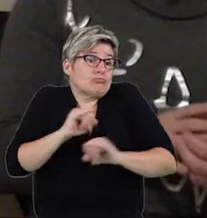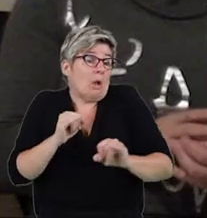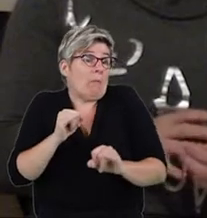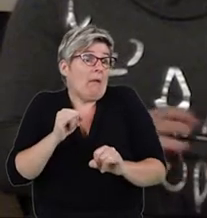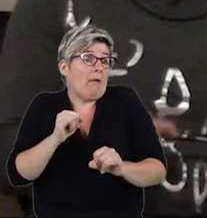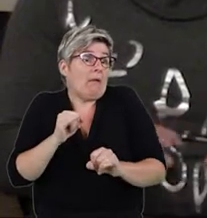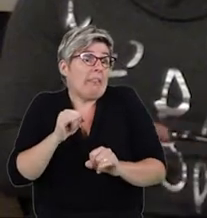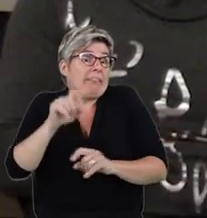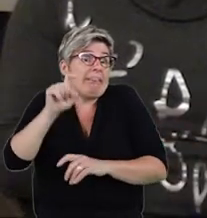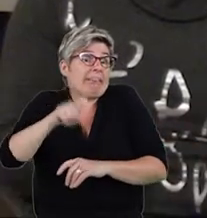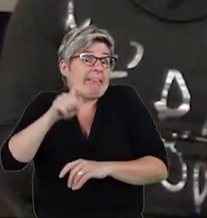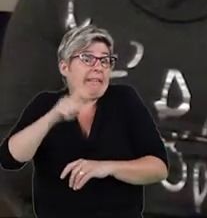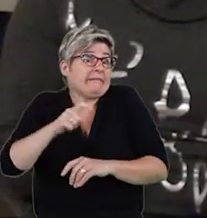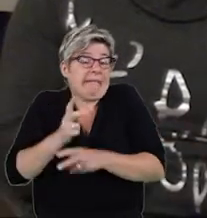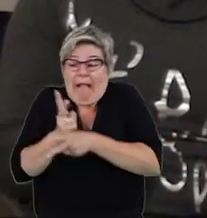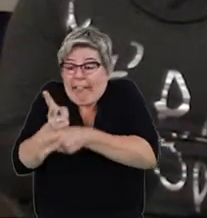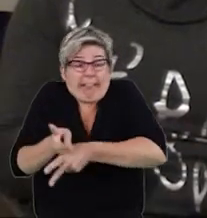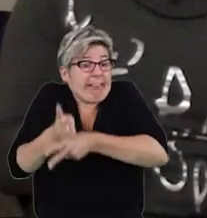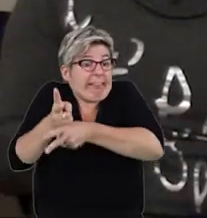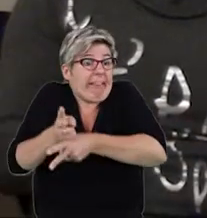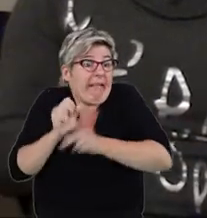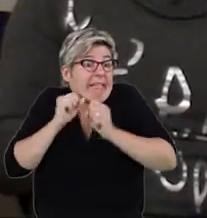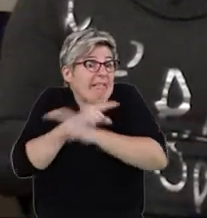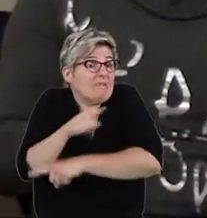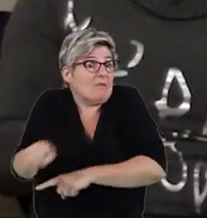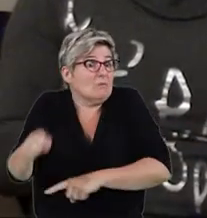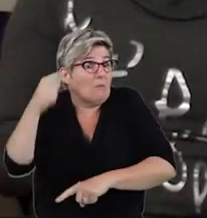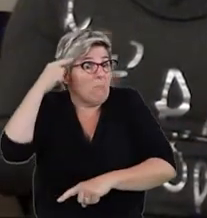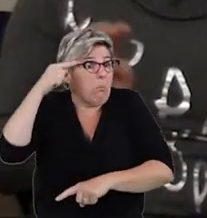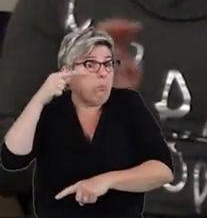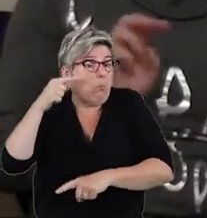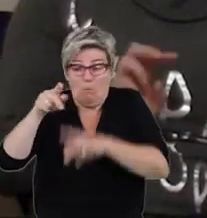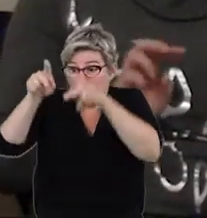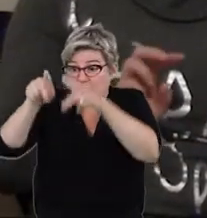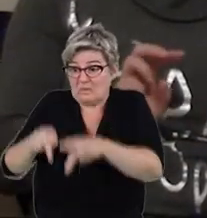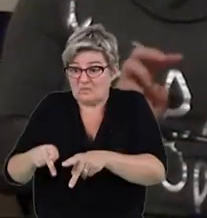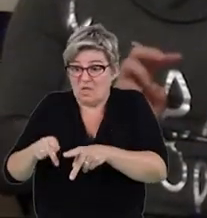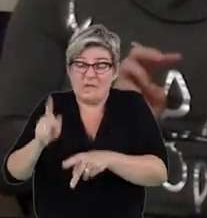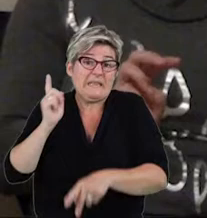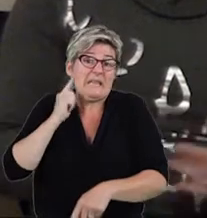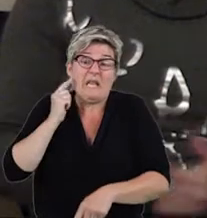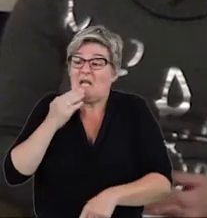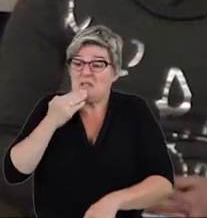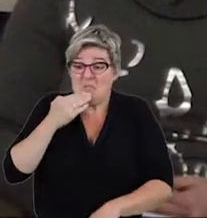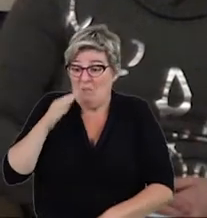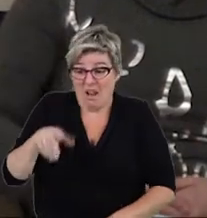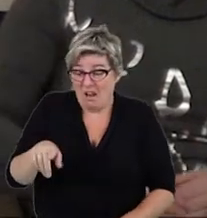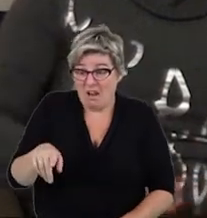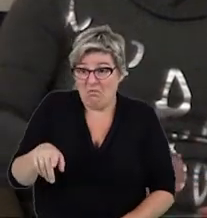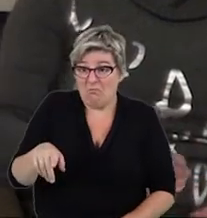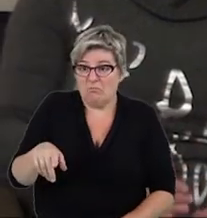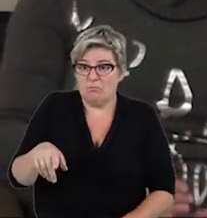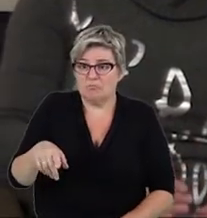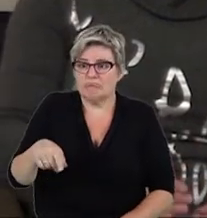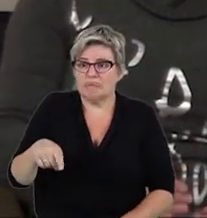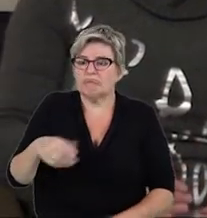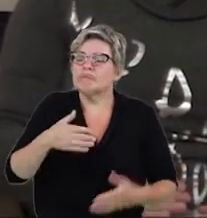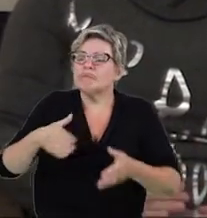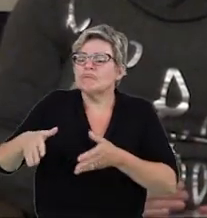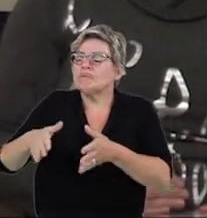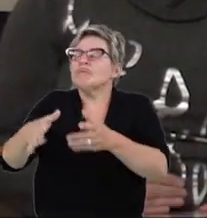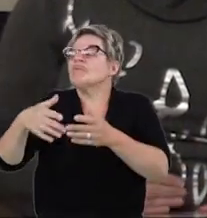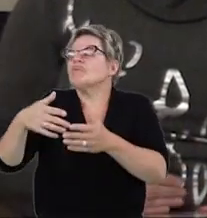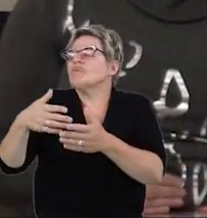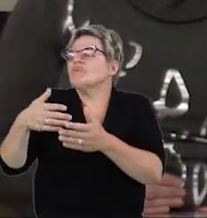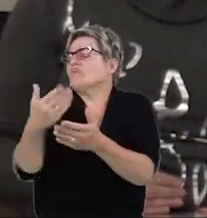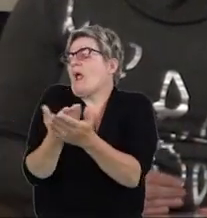jamais nécessairement traité ta difficulté comme quelqu'un qui n'entend pas bien. Tout au long de sa scolarité